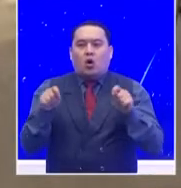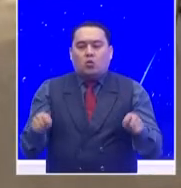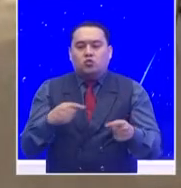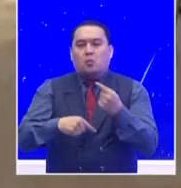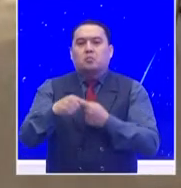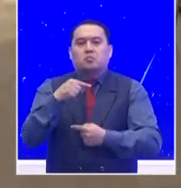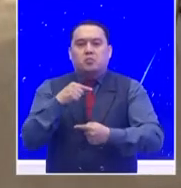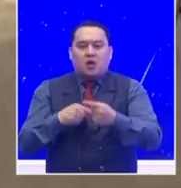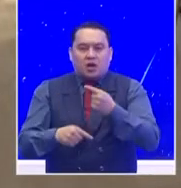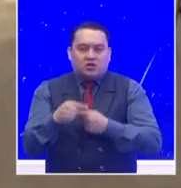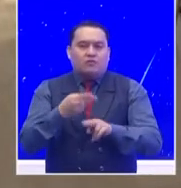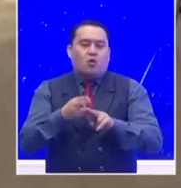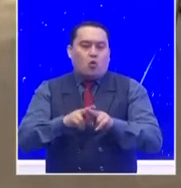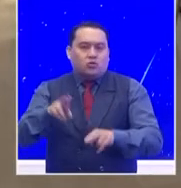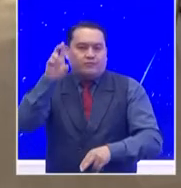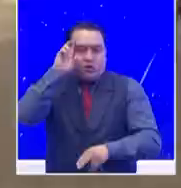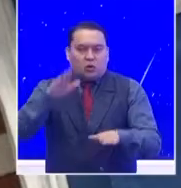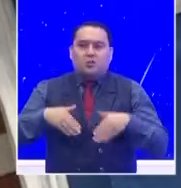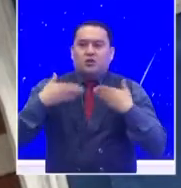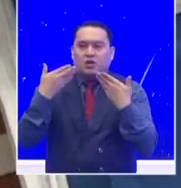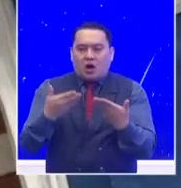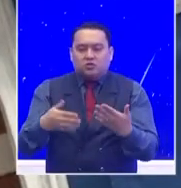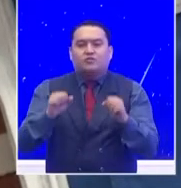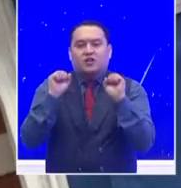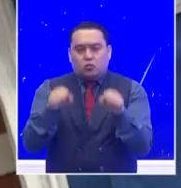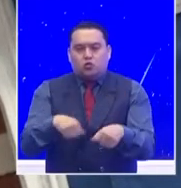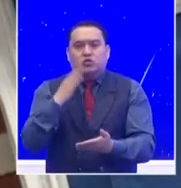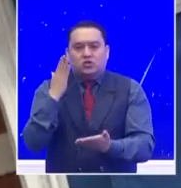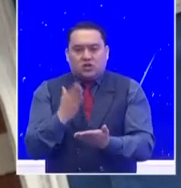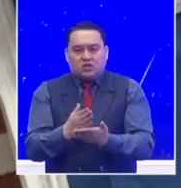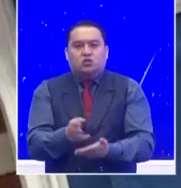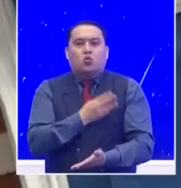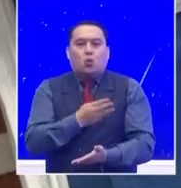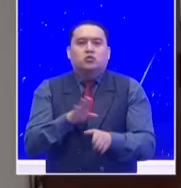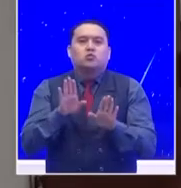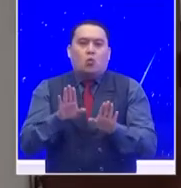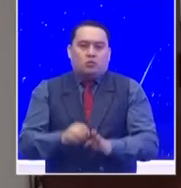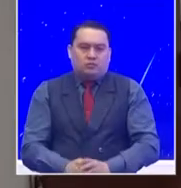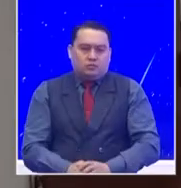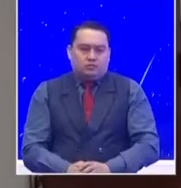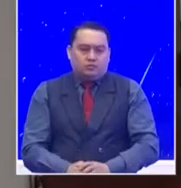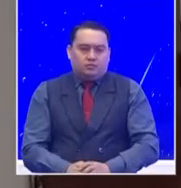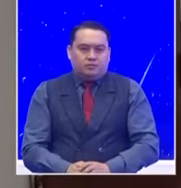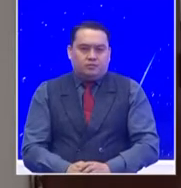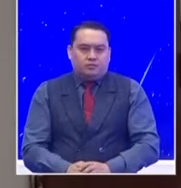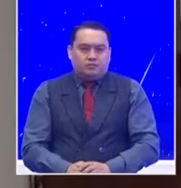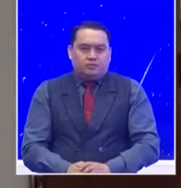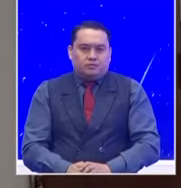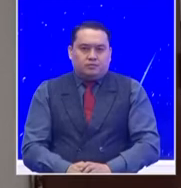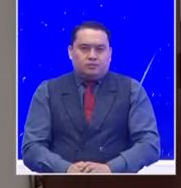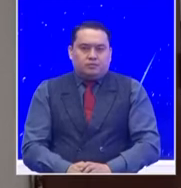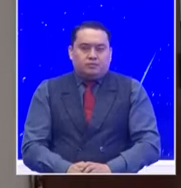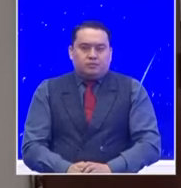собственного бизнеса. Благо для этого государство предоставляет массу возможностей. Было бы желание. Гульмира Тимиргалиева, Аблай Кутыкпаев, телеканал